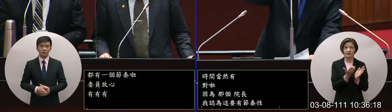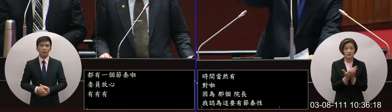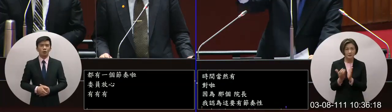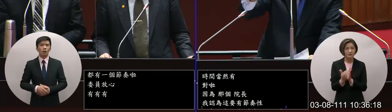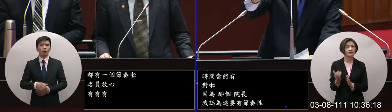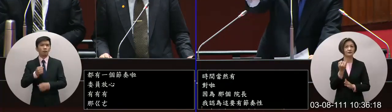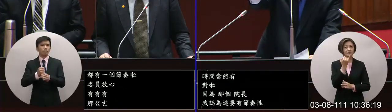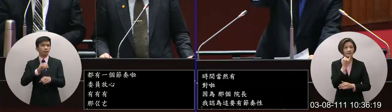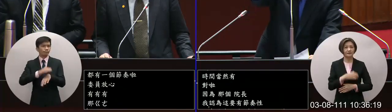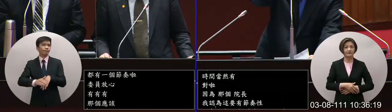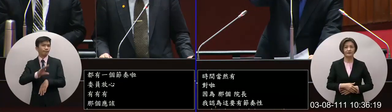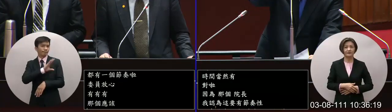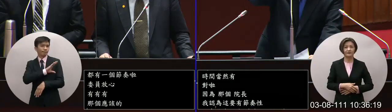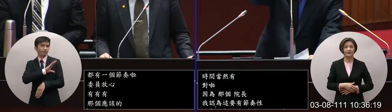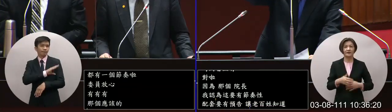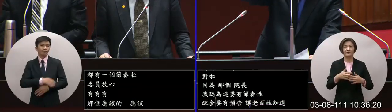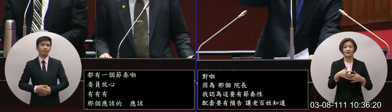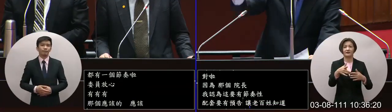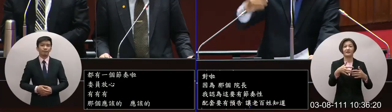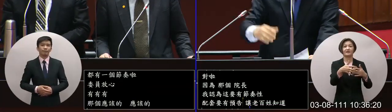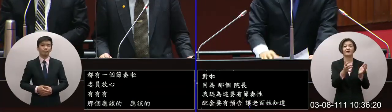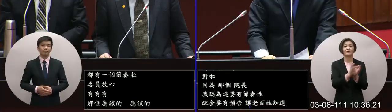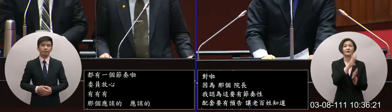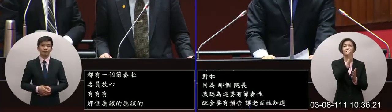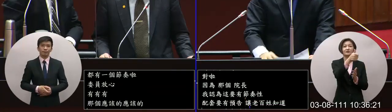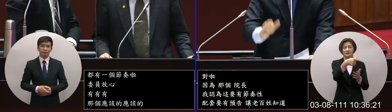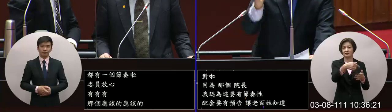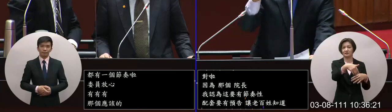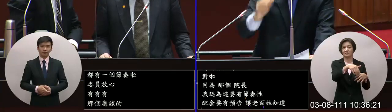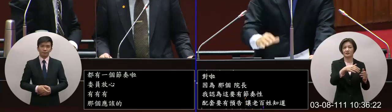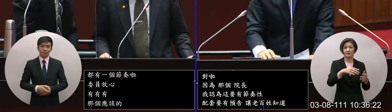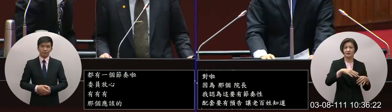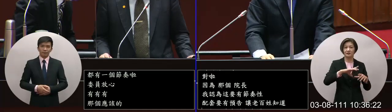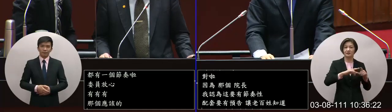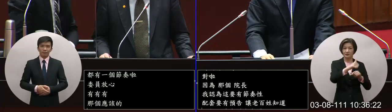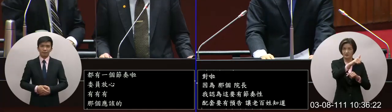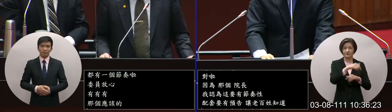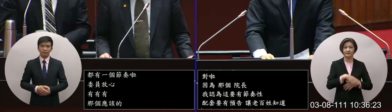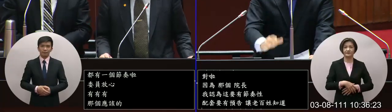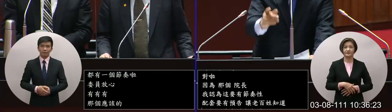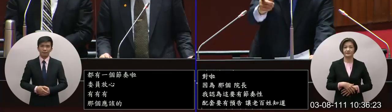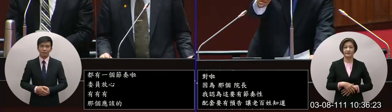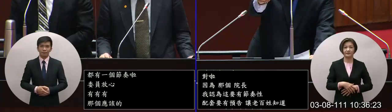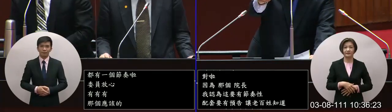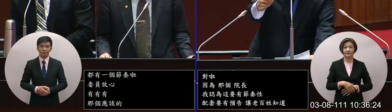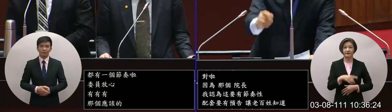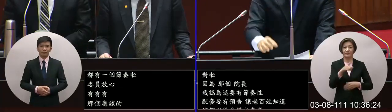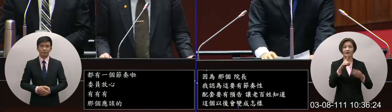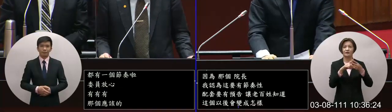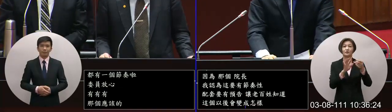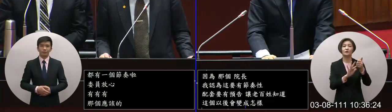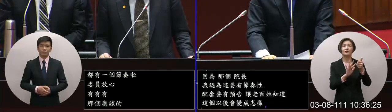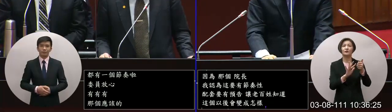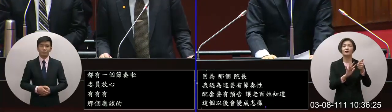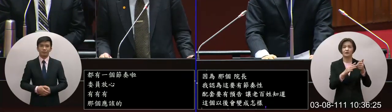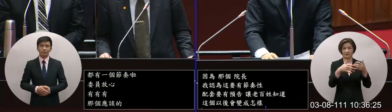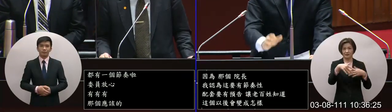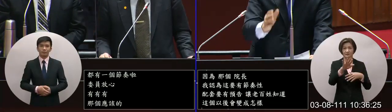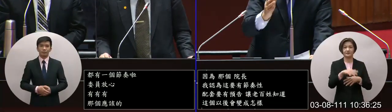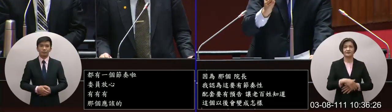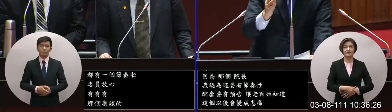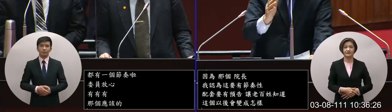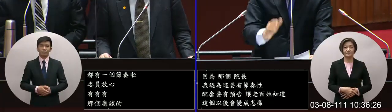该的， 部长你回去好了，那个主委啊，你也回去哈。那个你再留一下，这